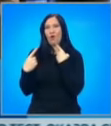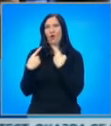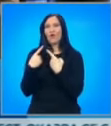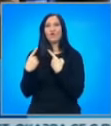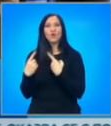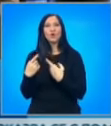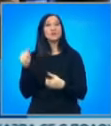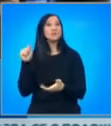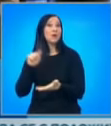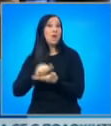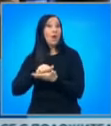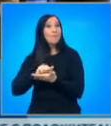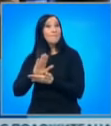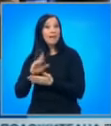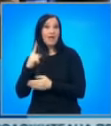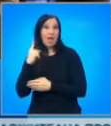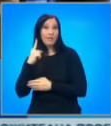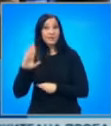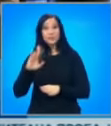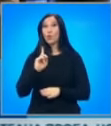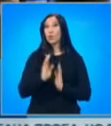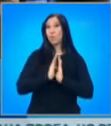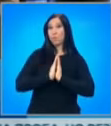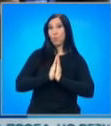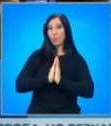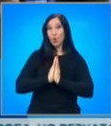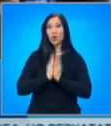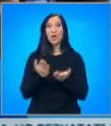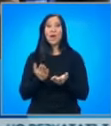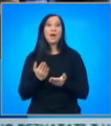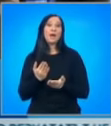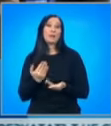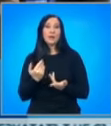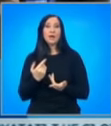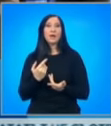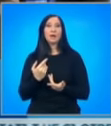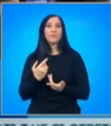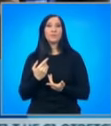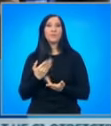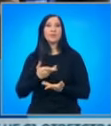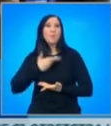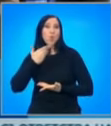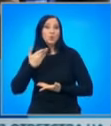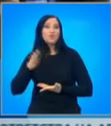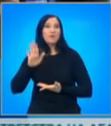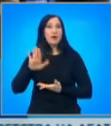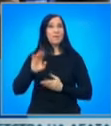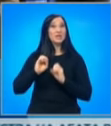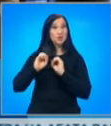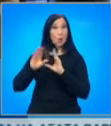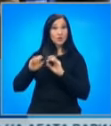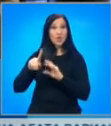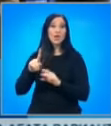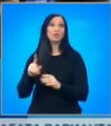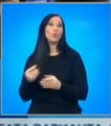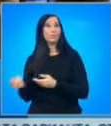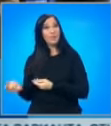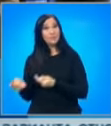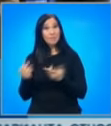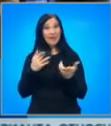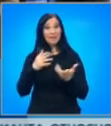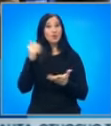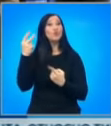с медии. Единственото, което ни помоли, е да се позоваваме на съобщението, което вече е изпратил до медиите, в което се